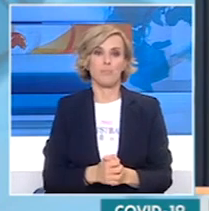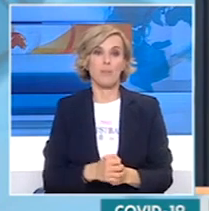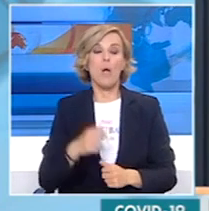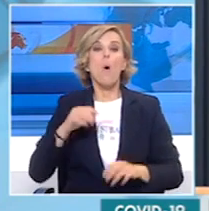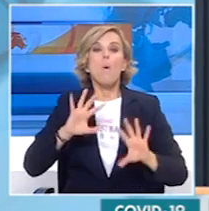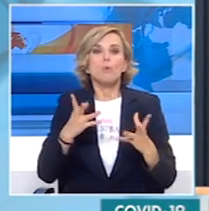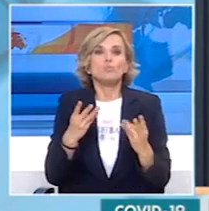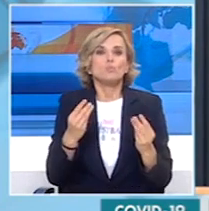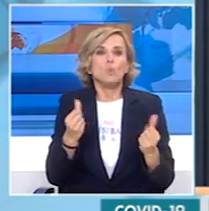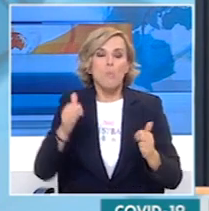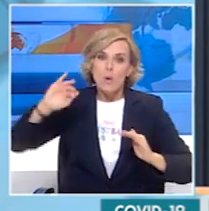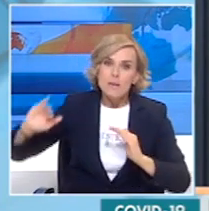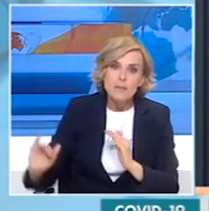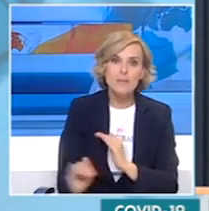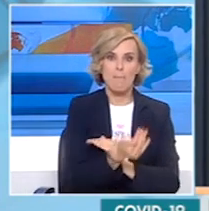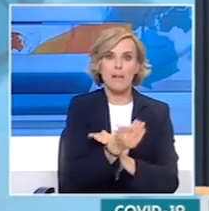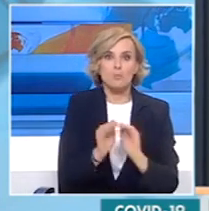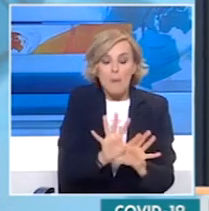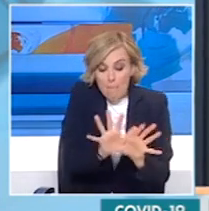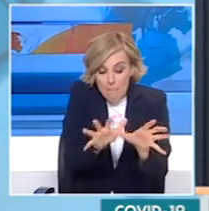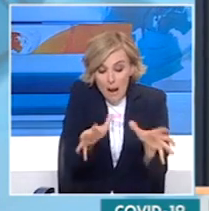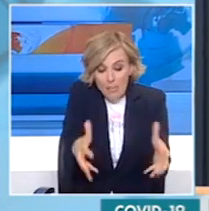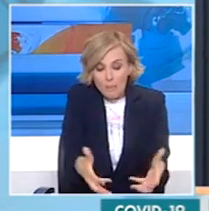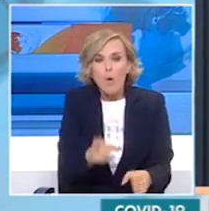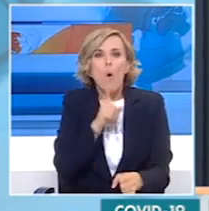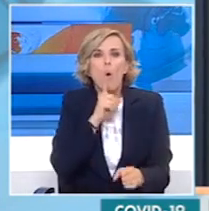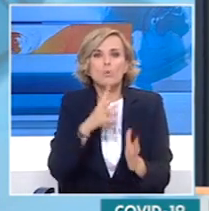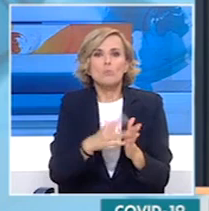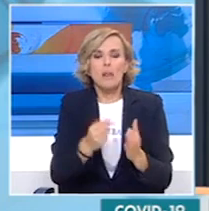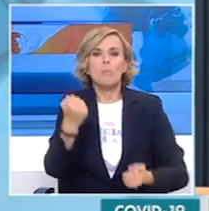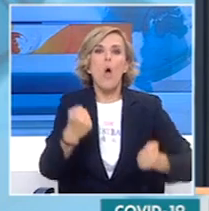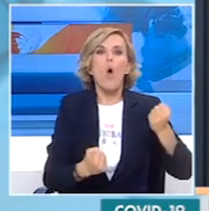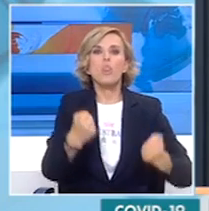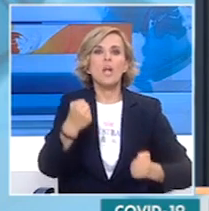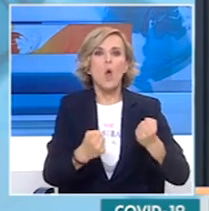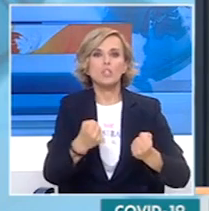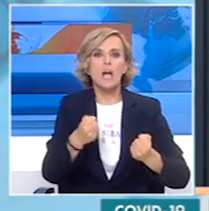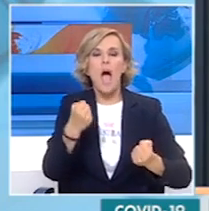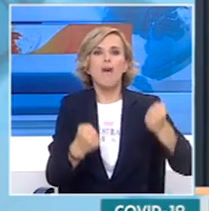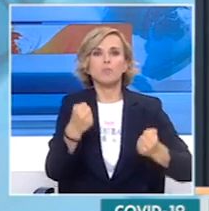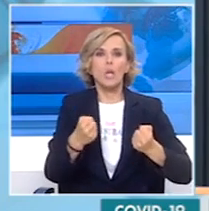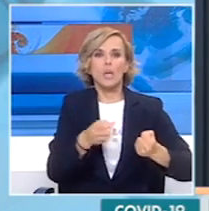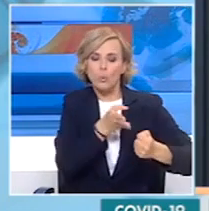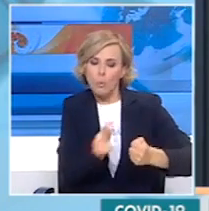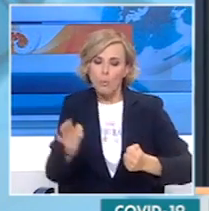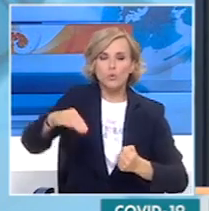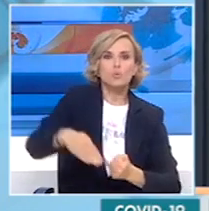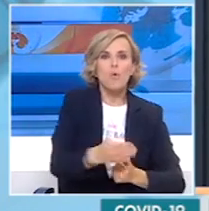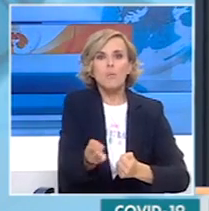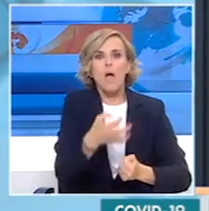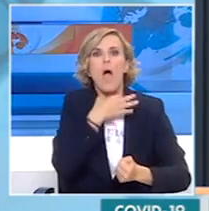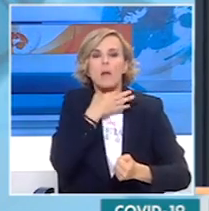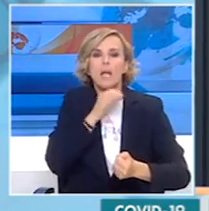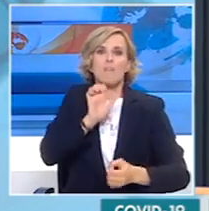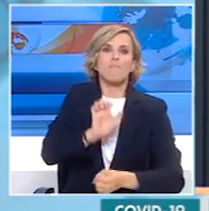την πανδημία σαν την οδήγηση ενός αυτοκινήτου σε ένα μακρύ δρόμο με πολλές στροφές. Μπορεί να χρειαστεί να